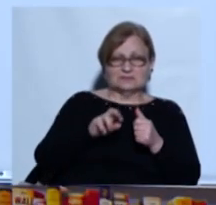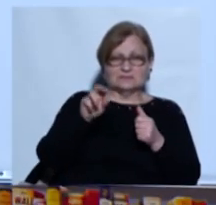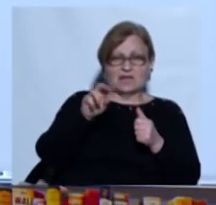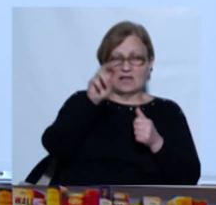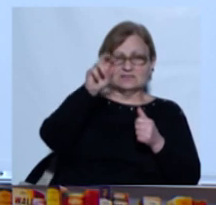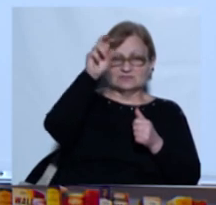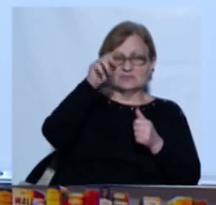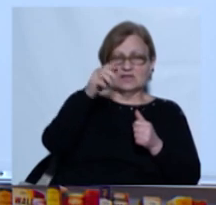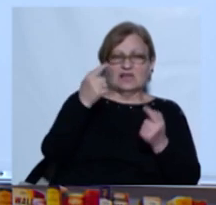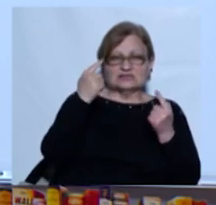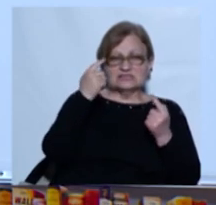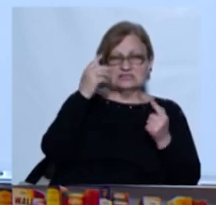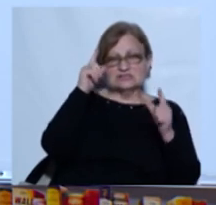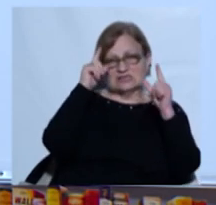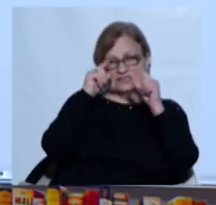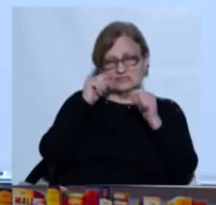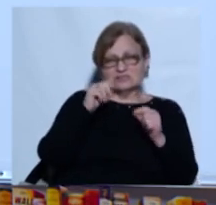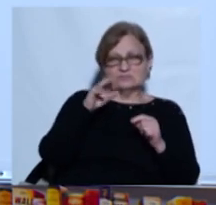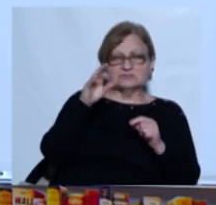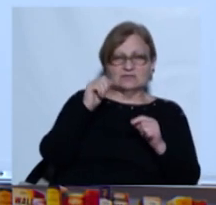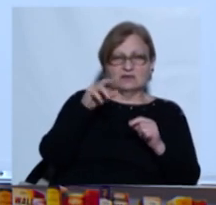დიდი დაძინების ქარაფზე. და